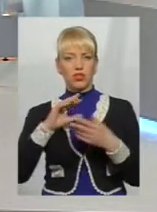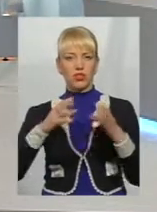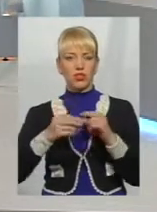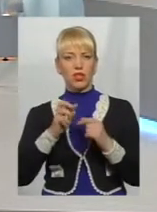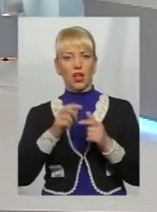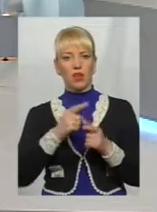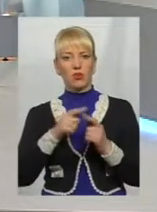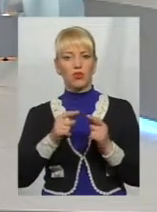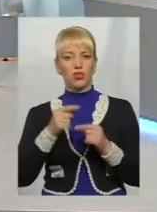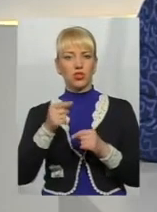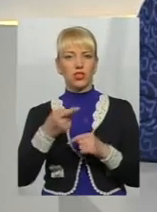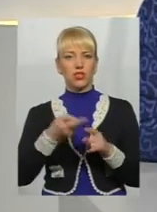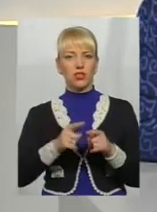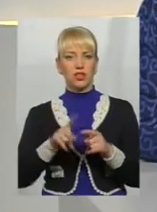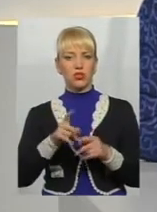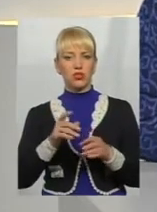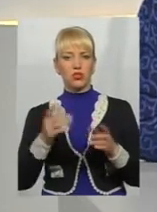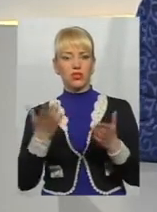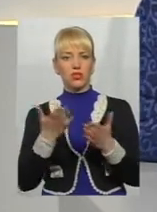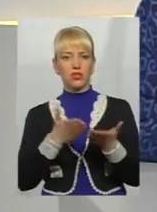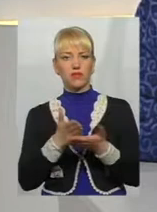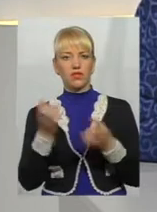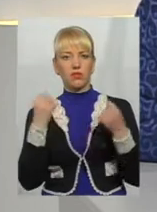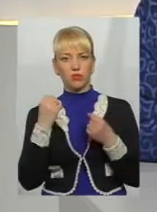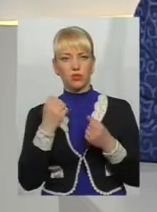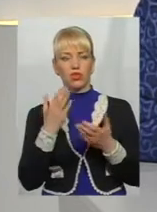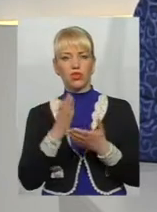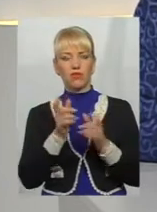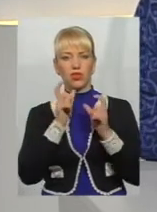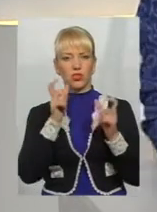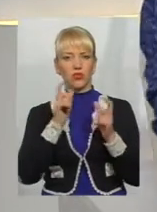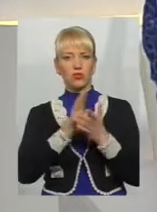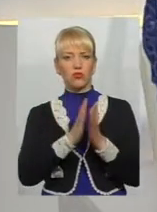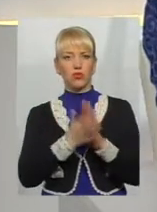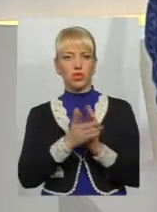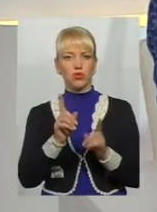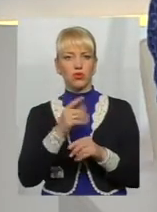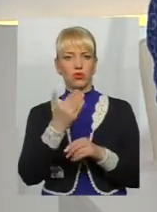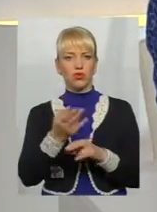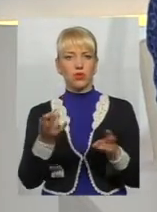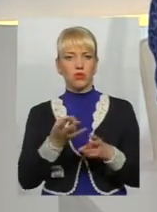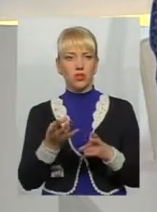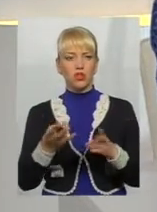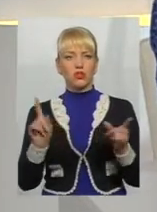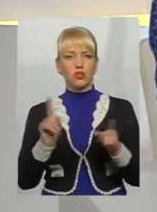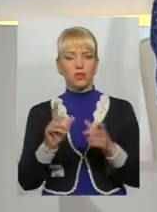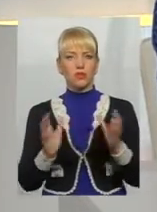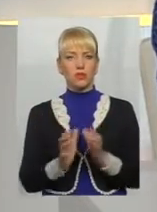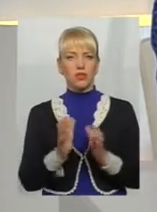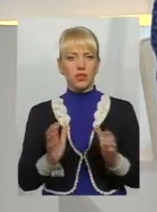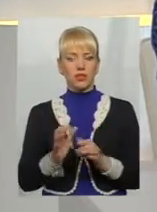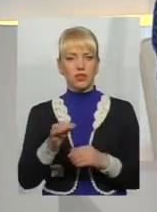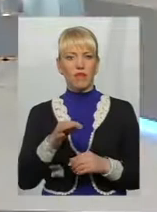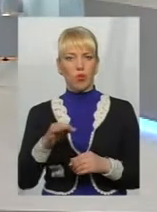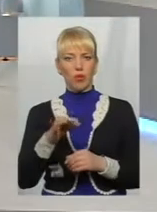що певний вид спорту знаходиться в такому кричущому стані, що йому просто необхідно для того, аби зберегтися в